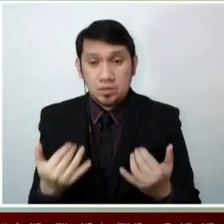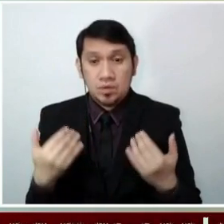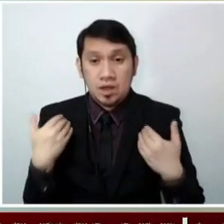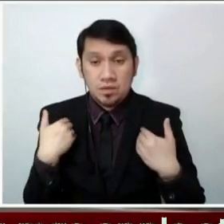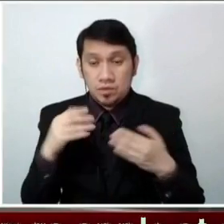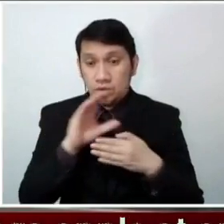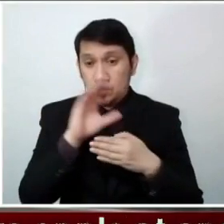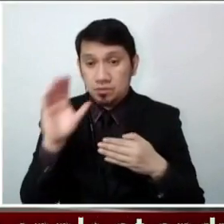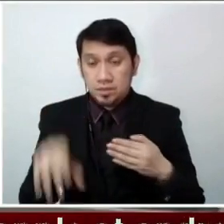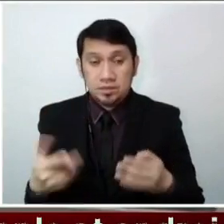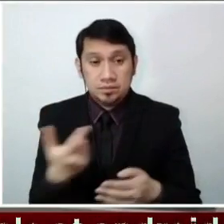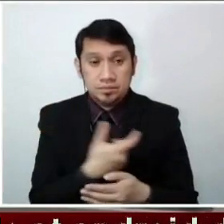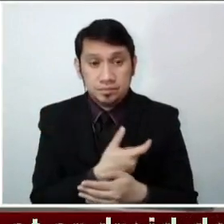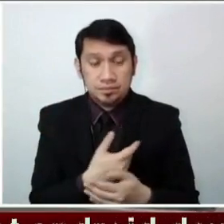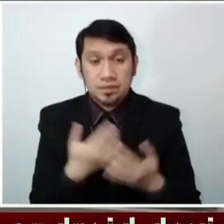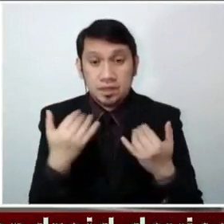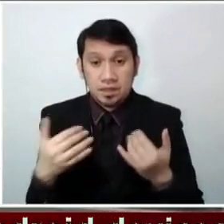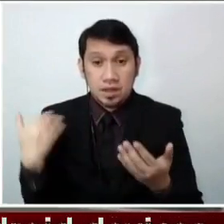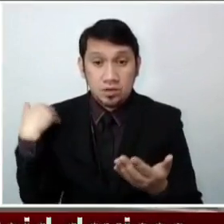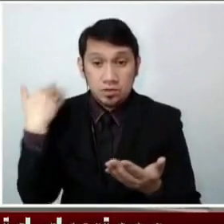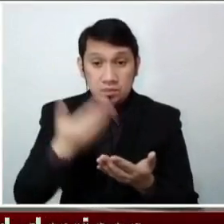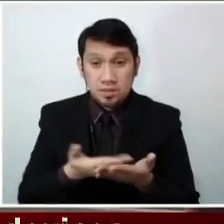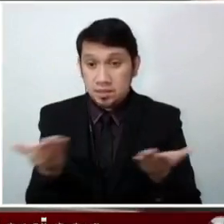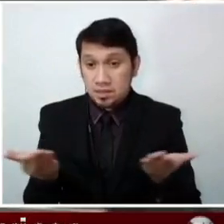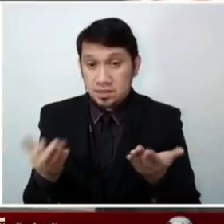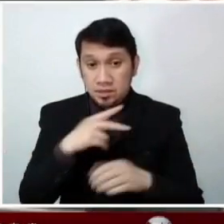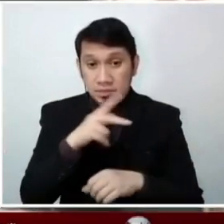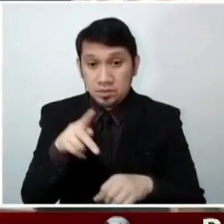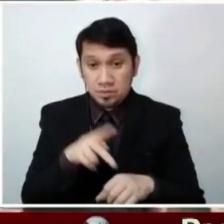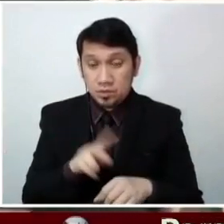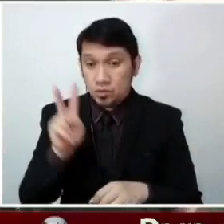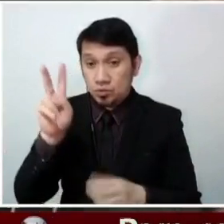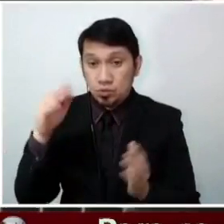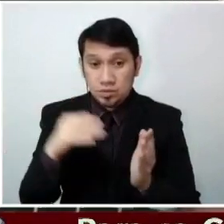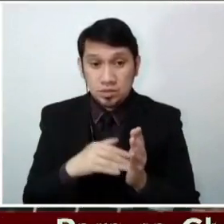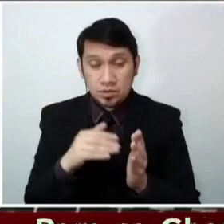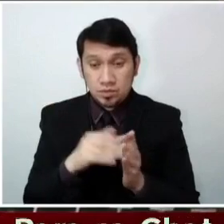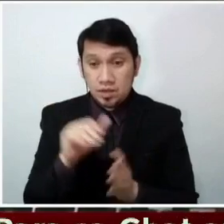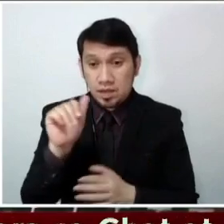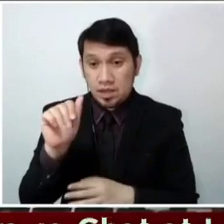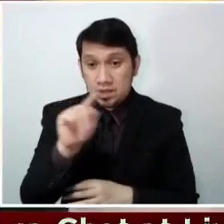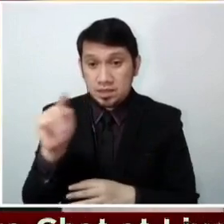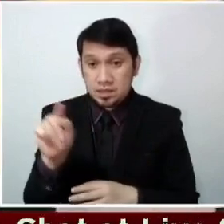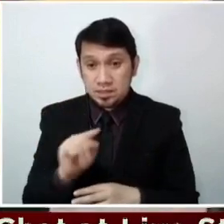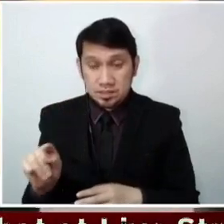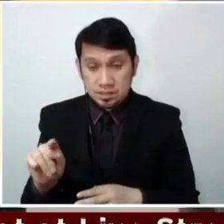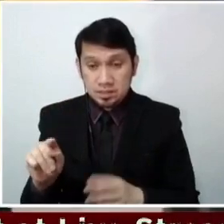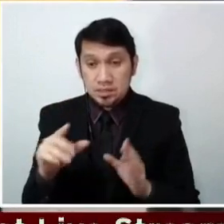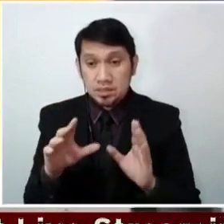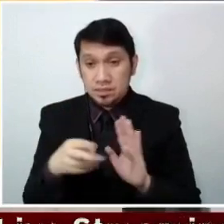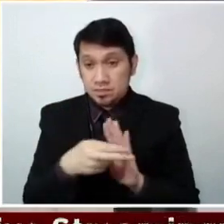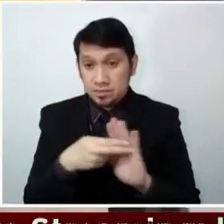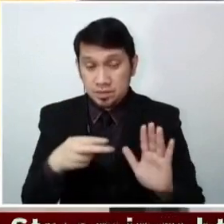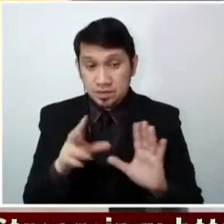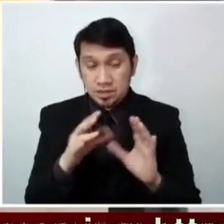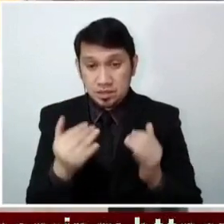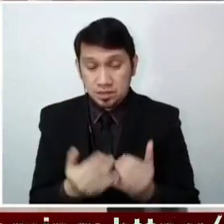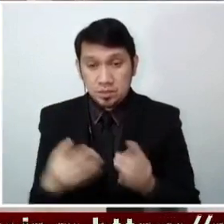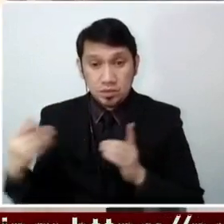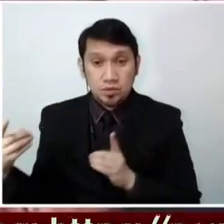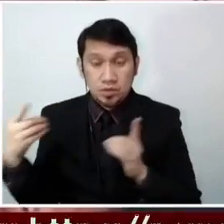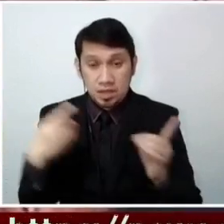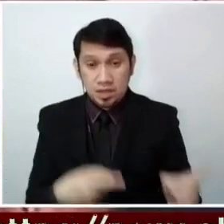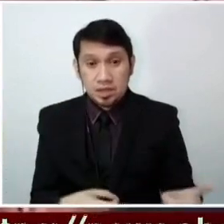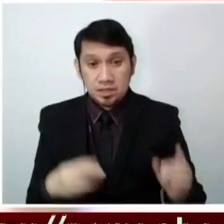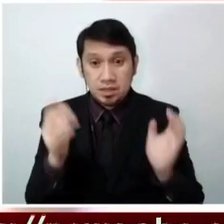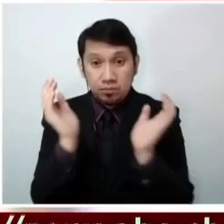kumpletong bakuna. Lumapag din sa bansa ngayong araw ang 2,000 doses ng AstraZeneca COVID vaccine na donasyon ng Brunei government sa